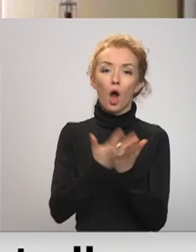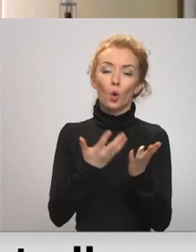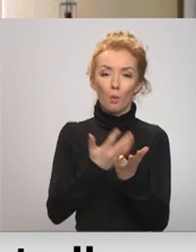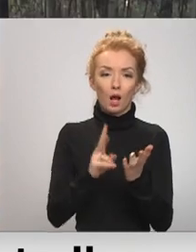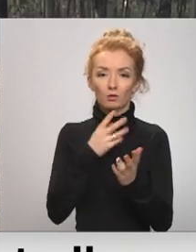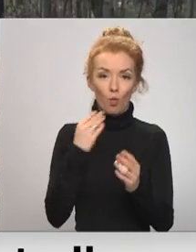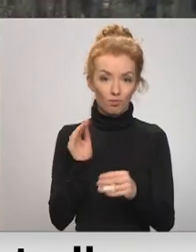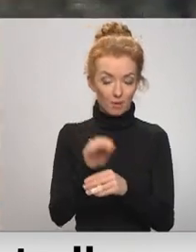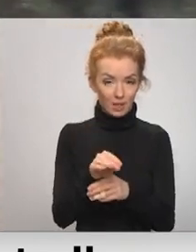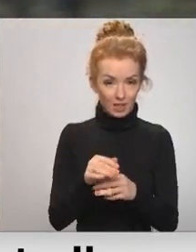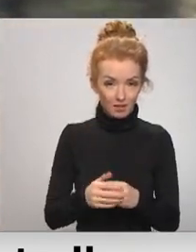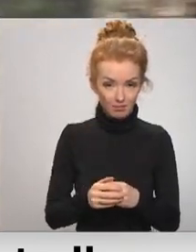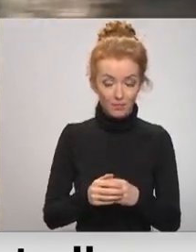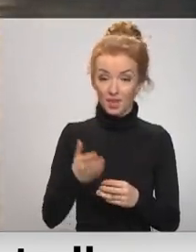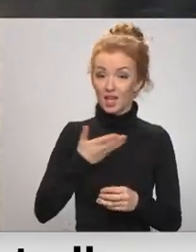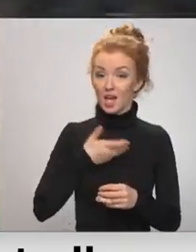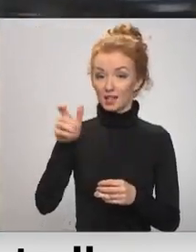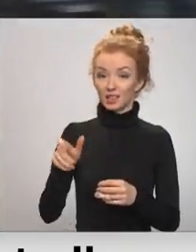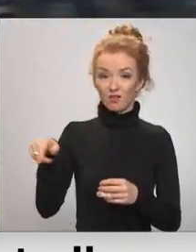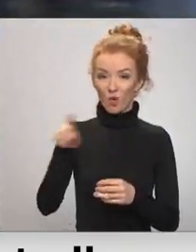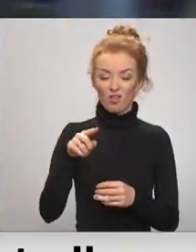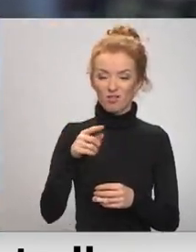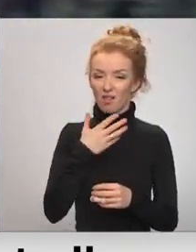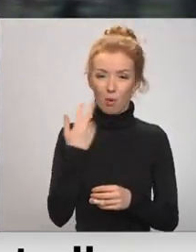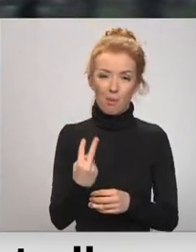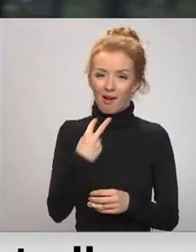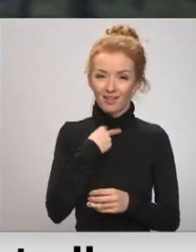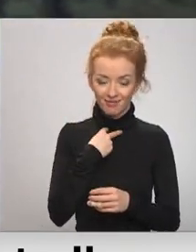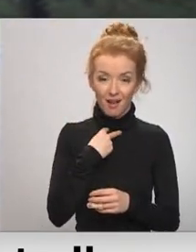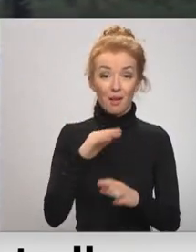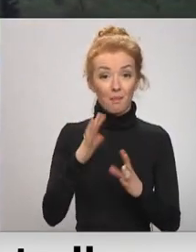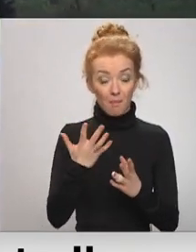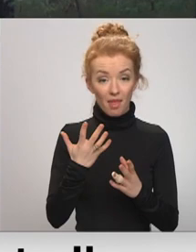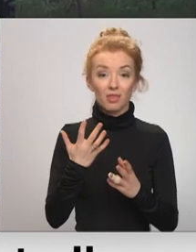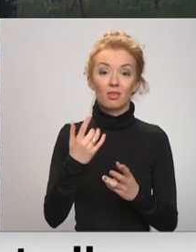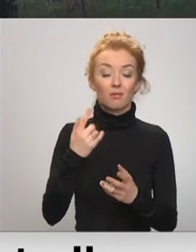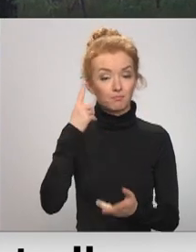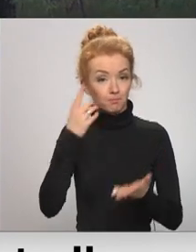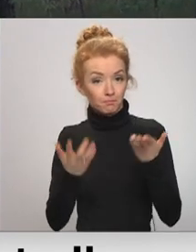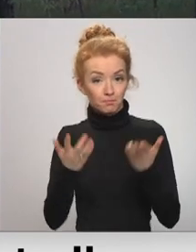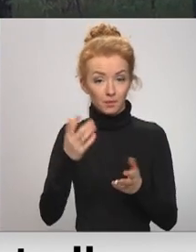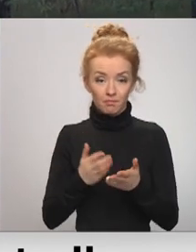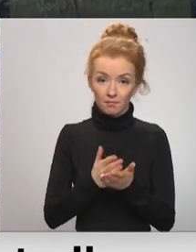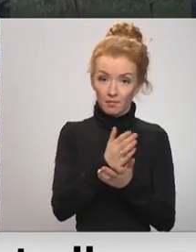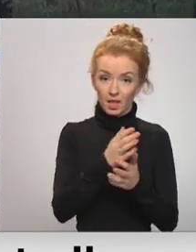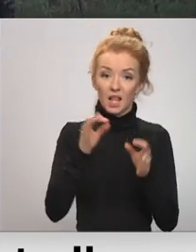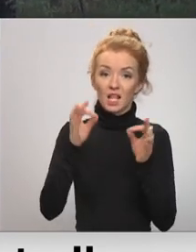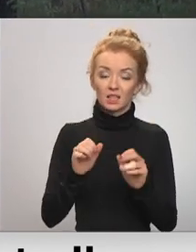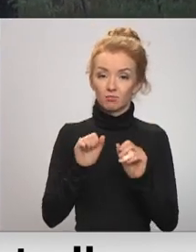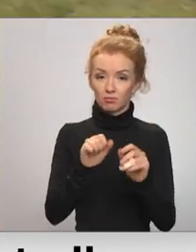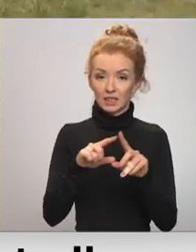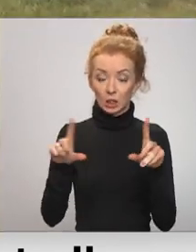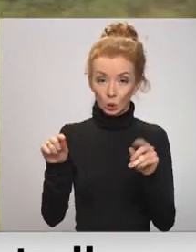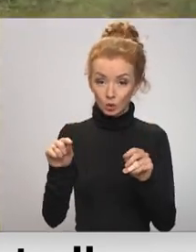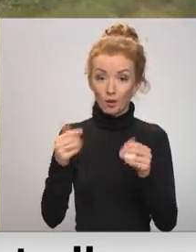iesniegts klāt. Iedzīvotāji par šādu lēmumu neesot pārsteigti, tomēr apsveršot iespēju griezties tiesības sargājošajās